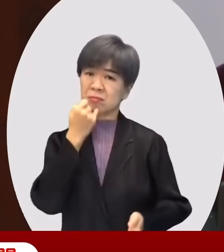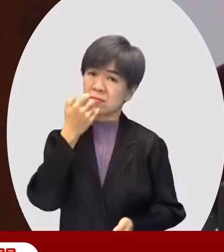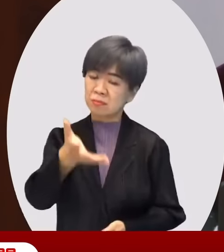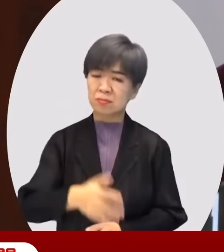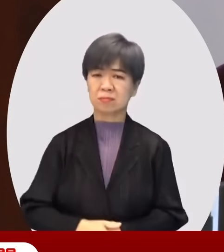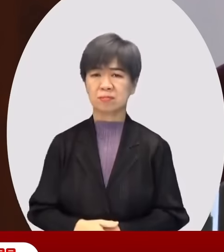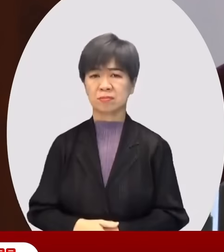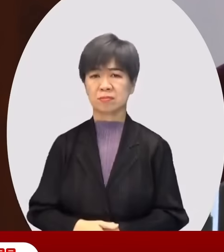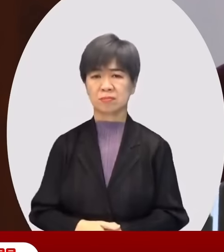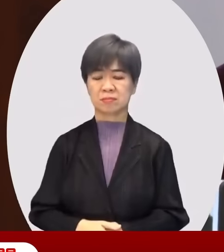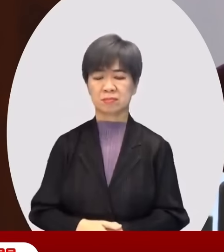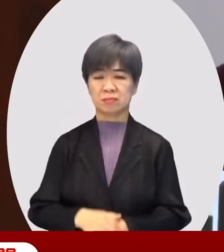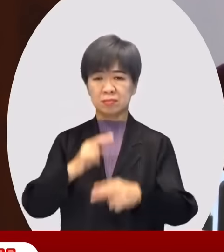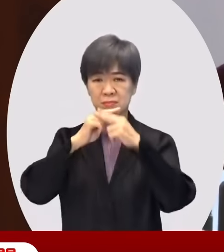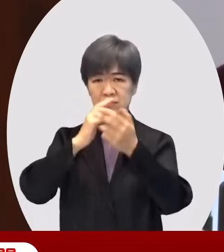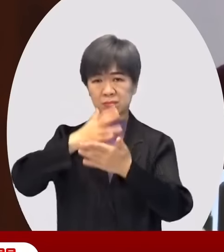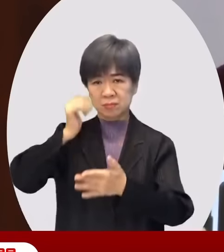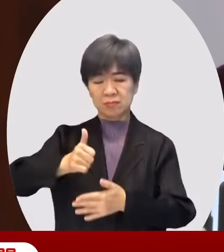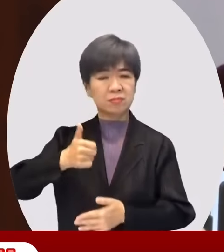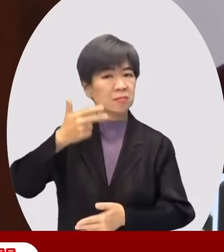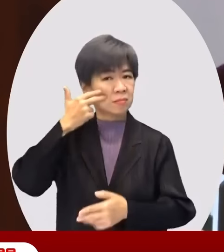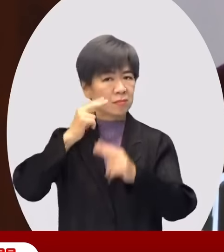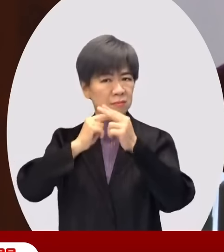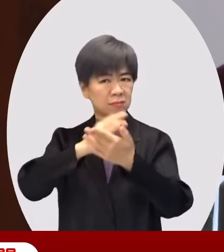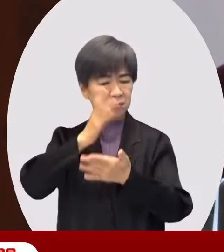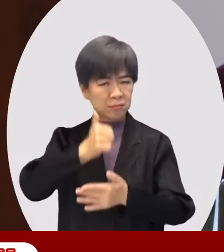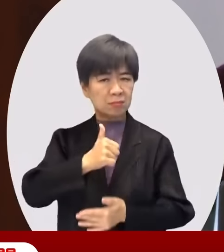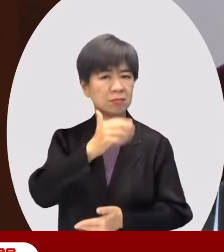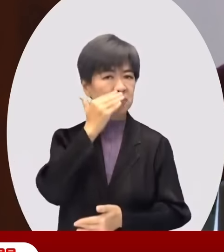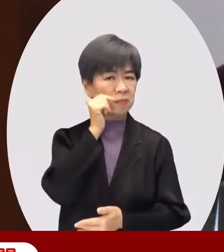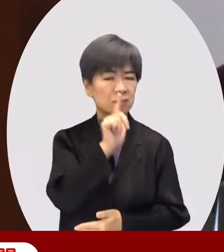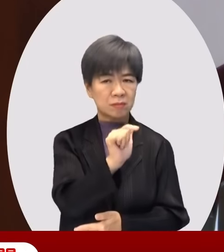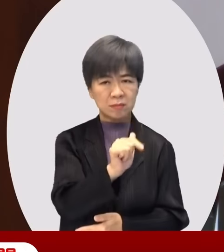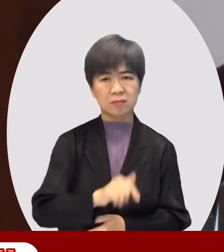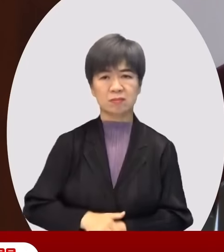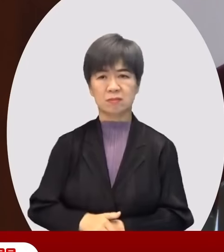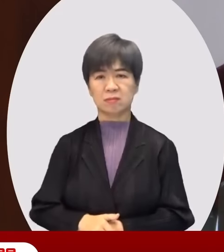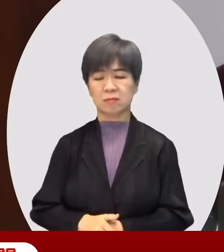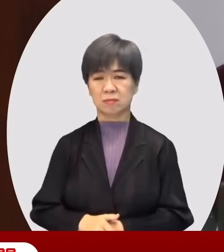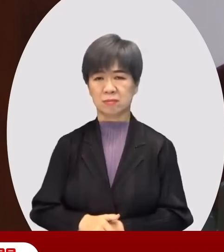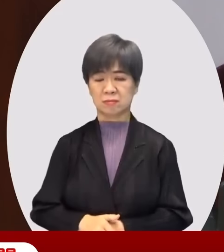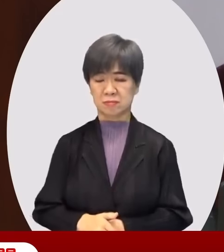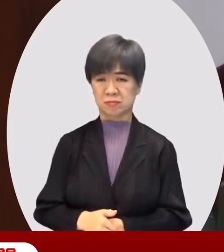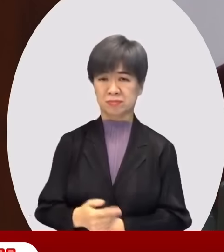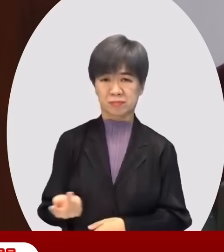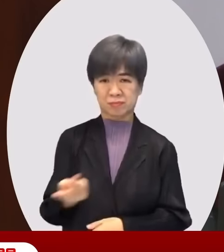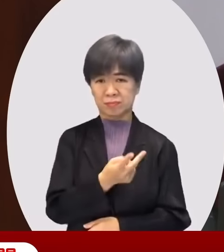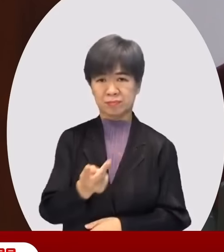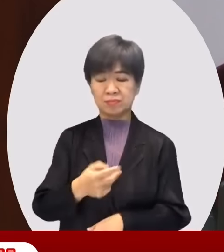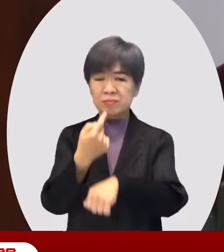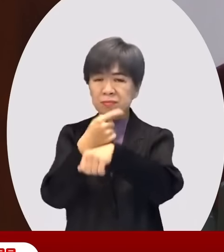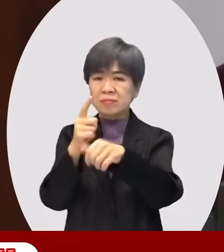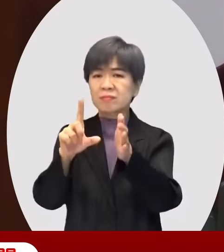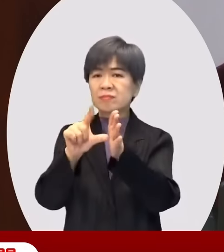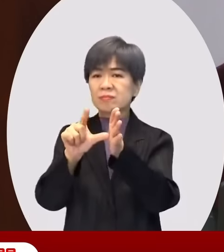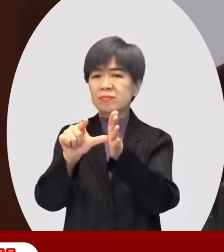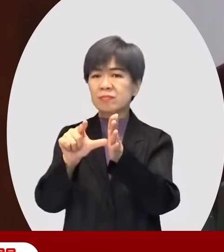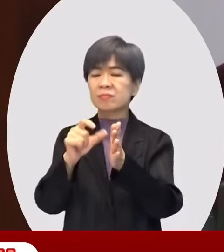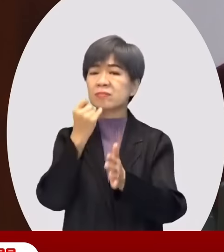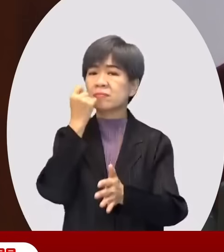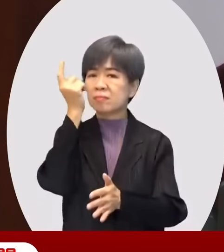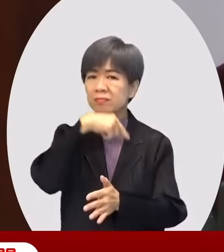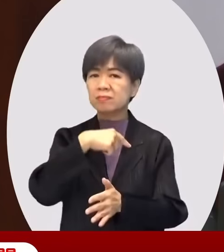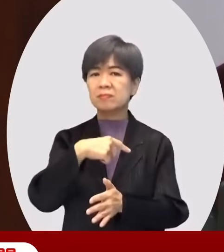麻烦秘书长潘秘书长或是孙教授，双方都用一分钟的时间